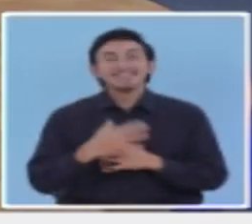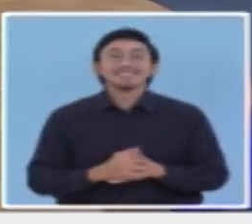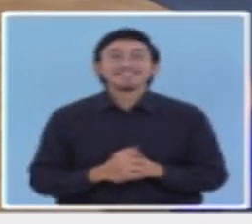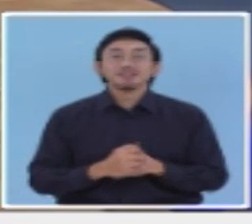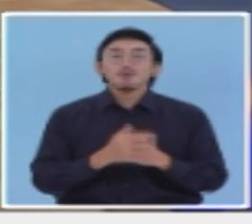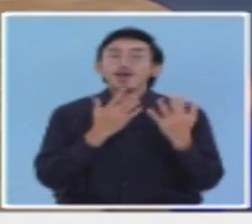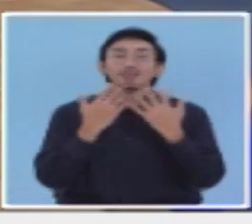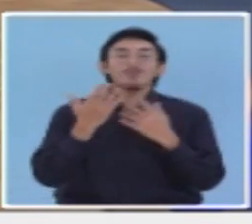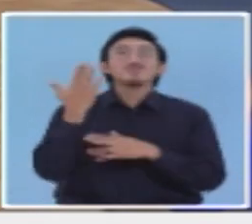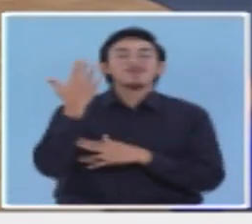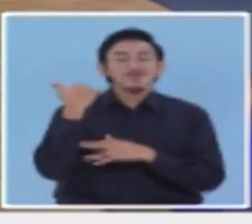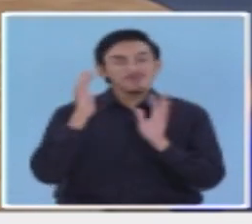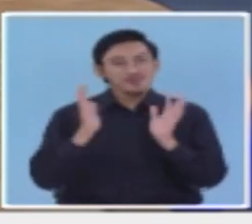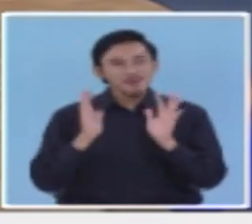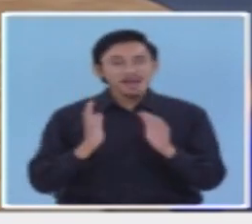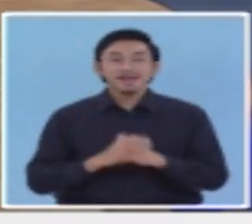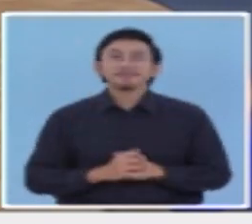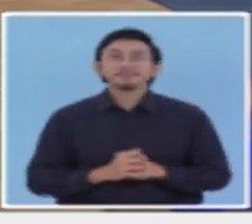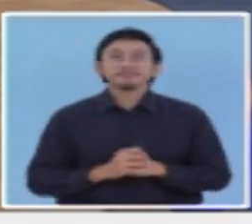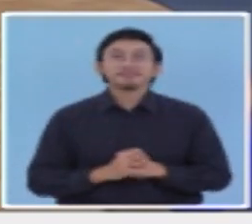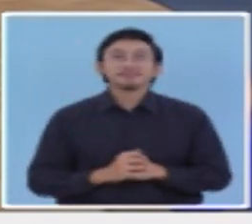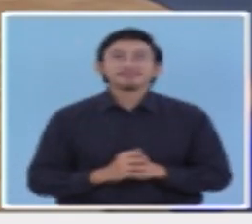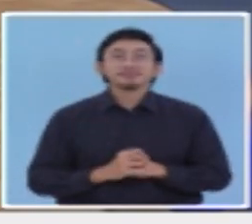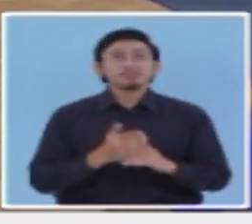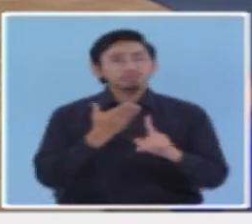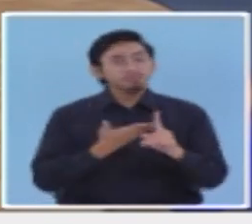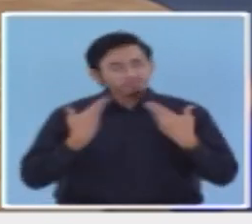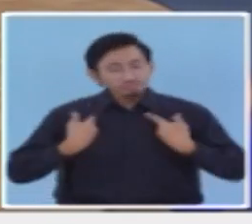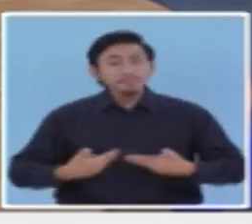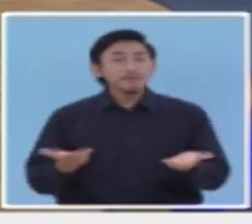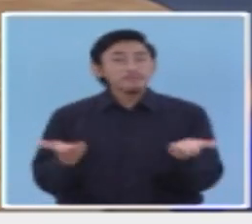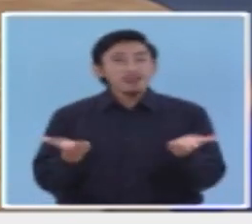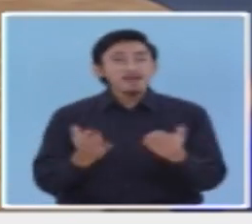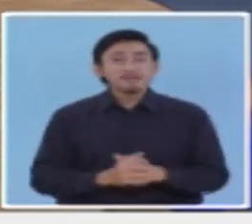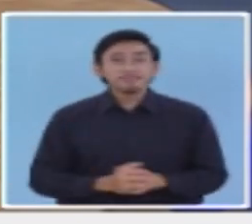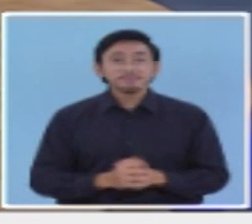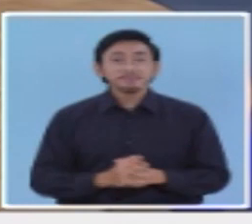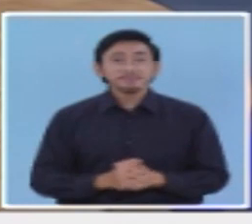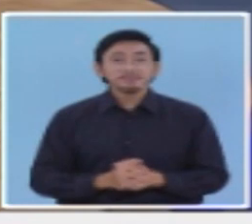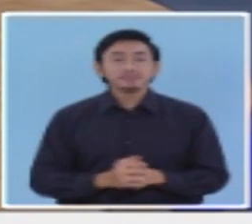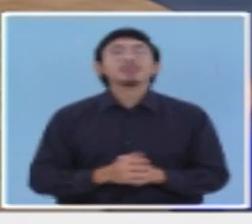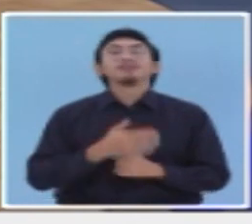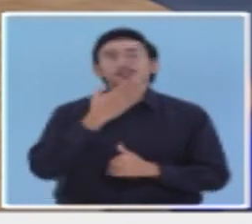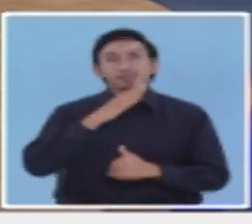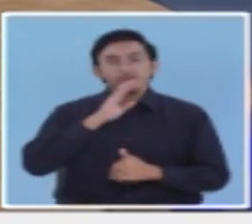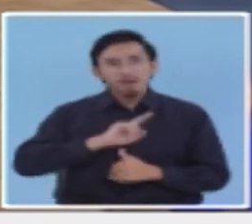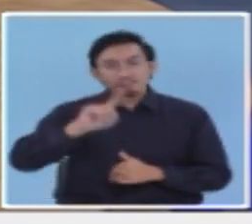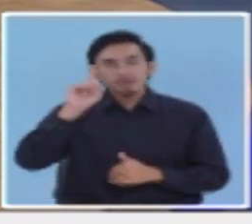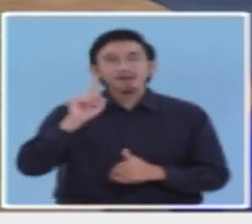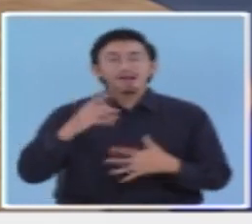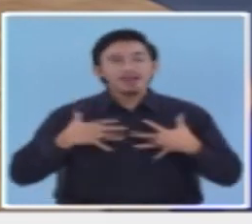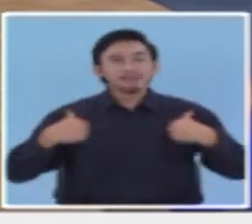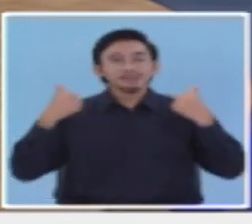tahunnya. Baik, saat ini bagaimana kondisinya Mbak Cinta? Untuk saat ini alhamdulillah kondisi saya sudah baik.